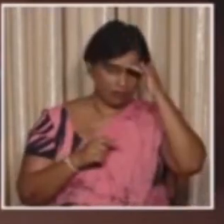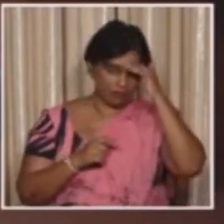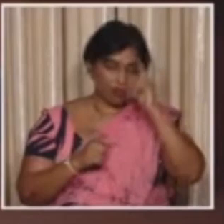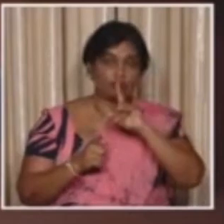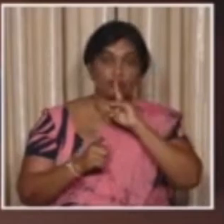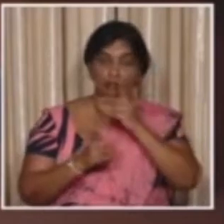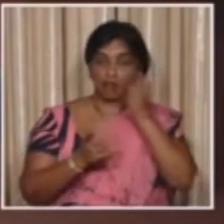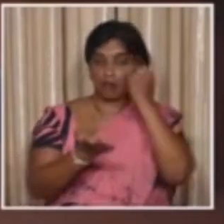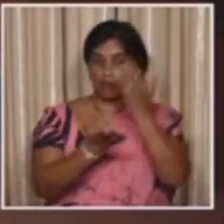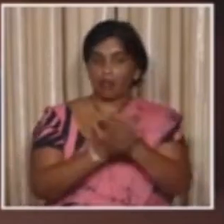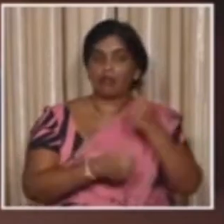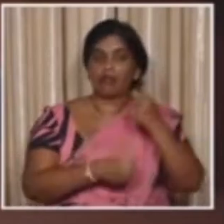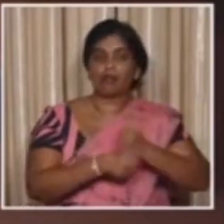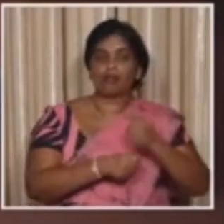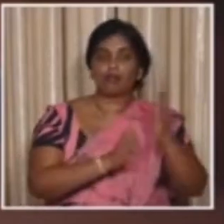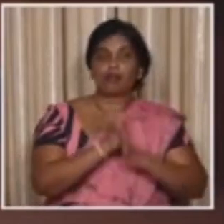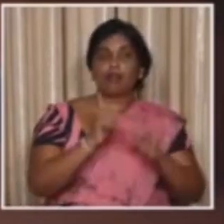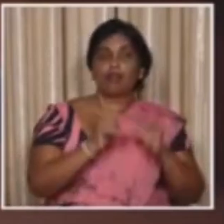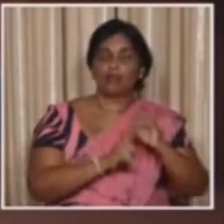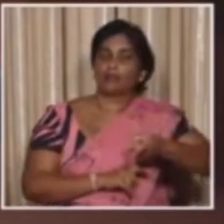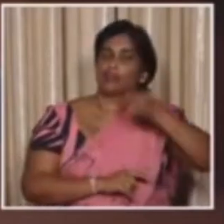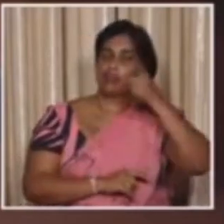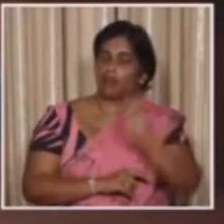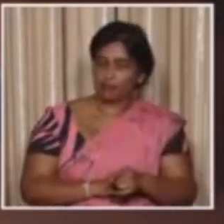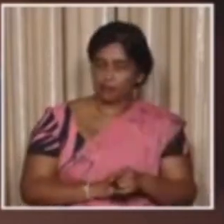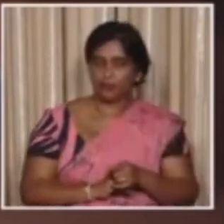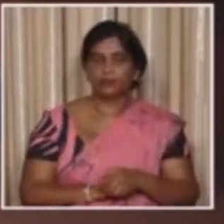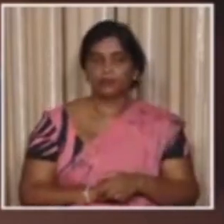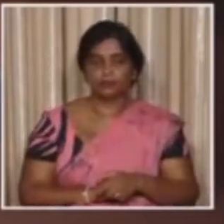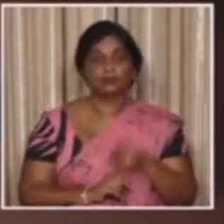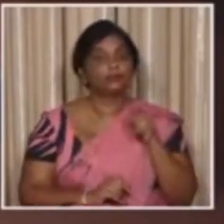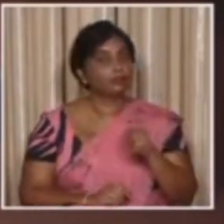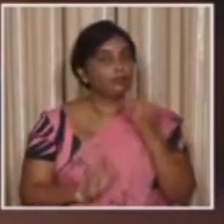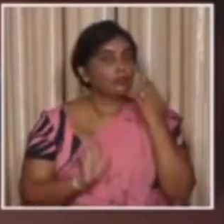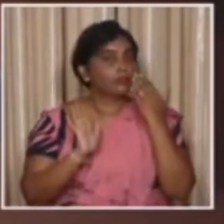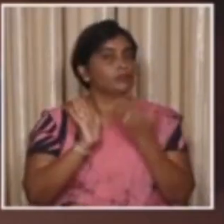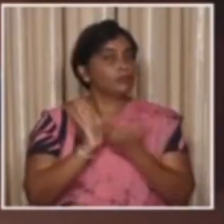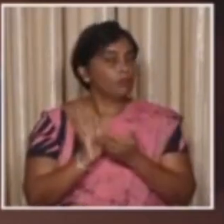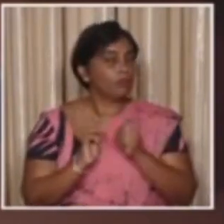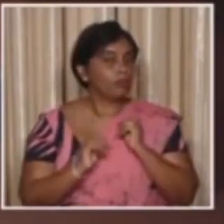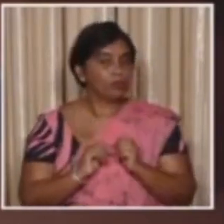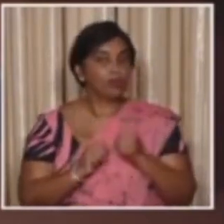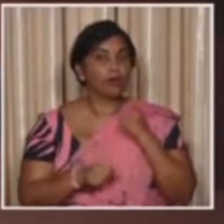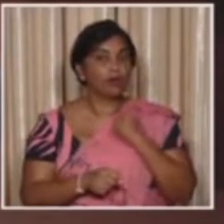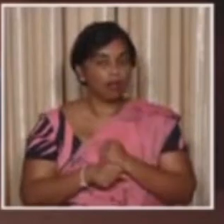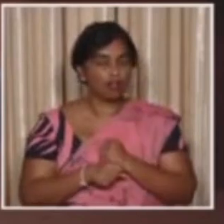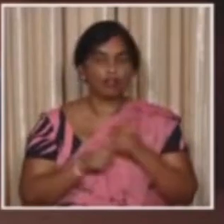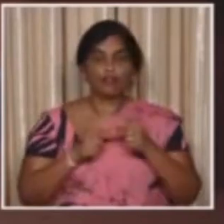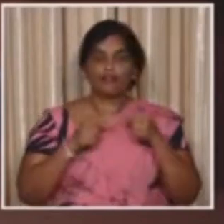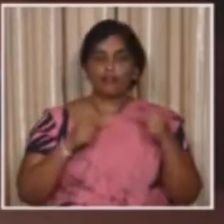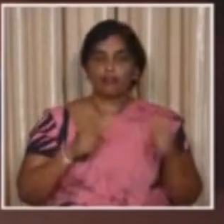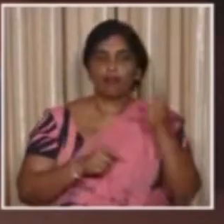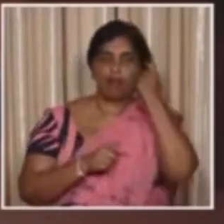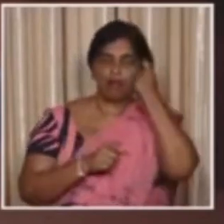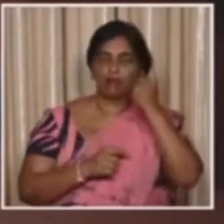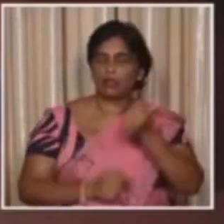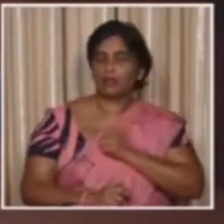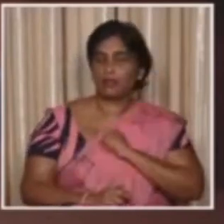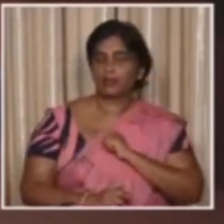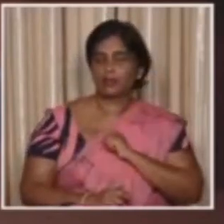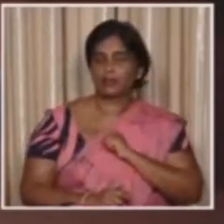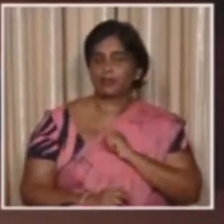කරන යෝජනාව ආණ්ඩු පක්ෂ අමාත්‍යවරයෙක් විසින් ස්ථිර කරනවා. ඒකෙන් පෙන්නුම් කරන්නේ මොකද්ද ආණ්ඩුව සහ විපක්ෂය මේ යෝජනාවට පක්ෂපාතී